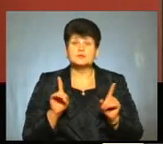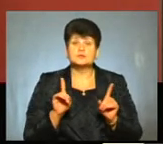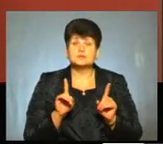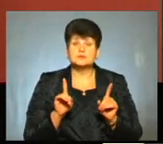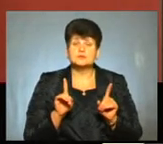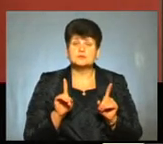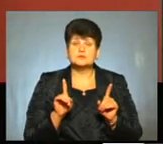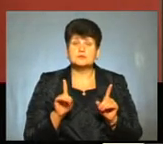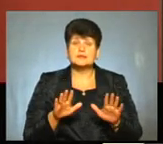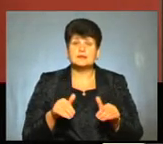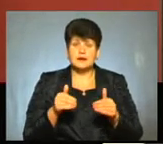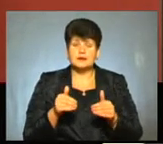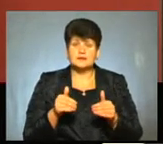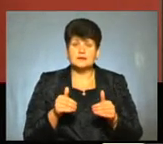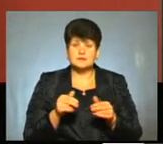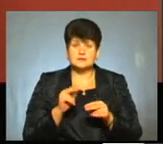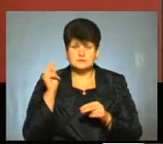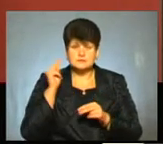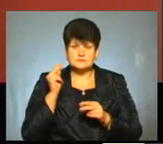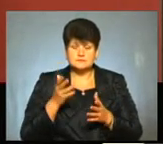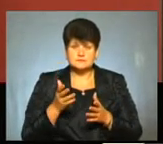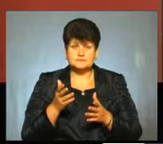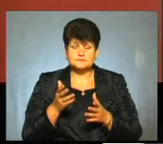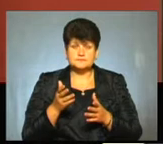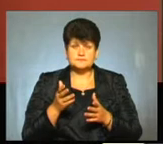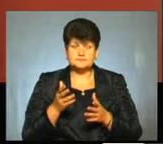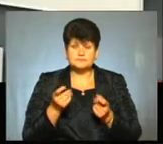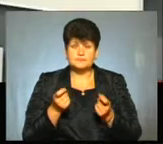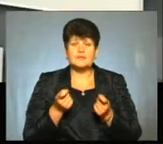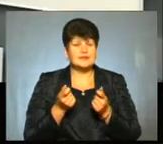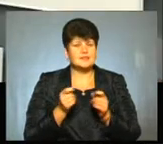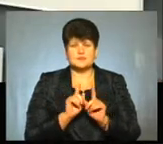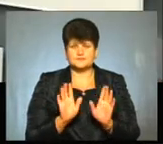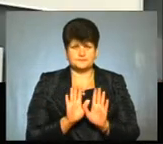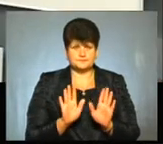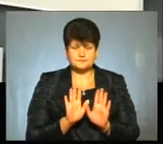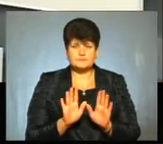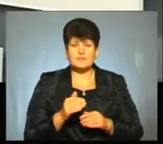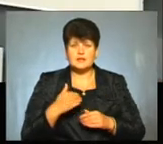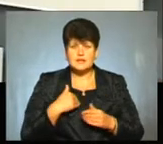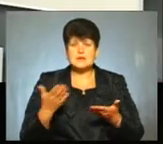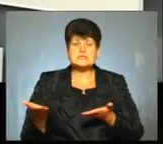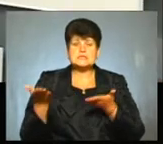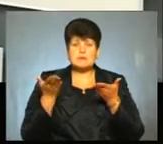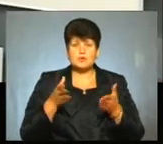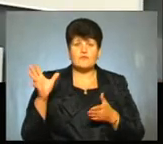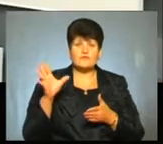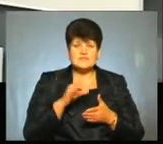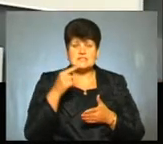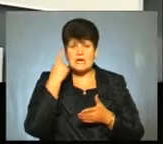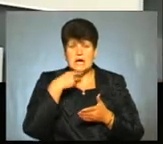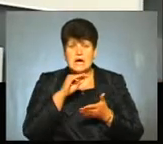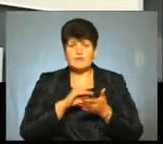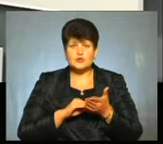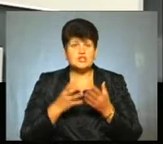аби ще дати останні настанови, правильно? Трішки не так. Я запрошую